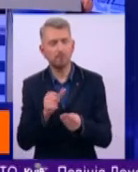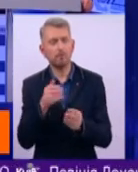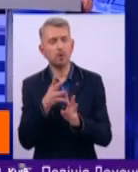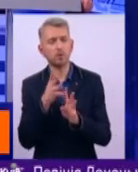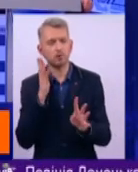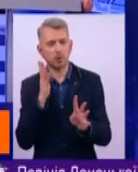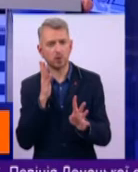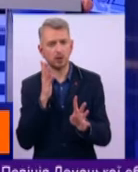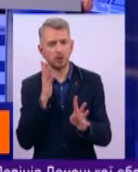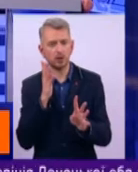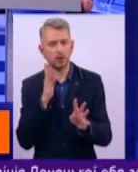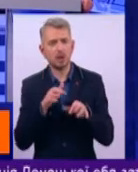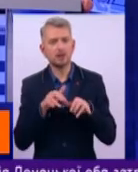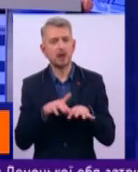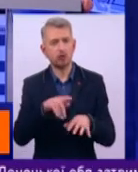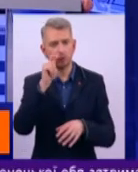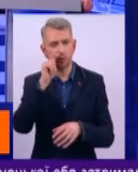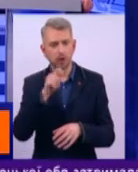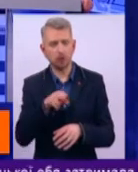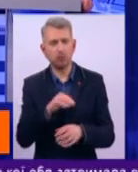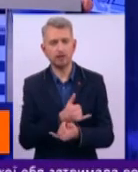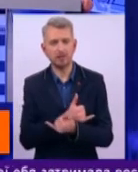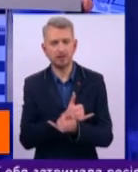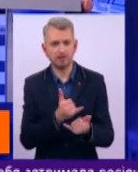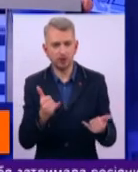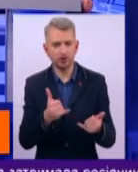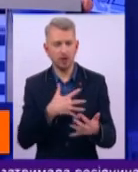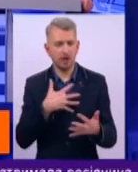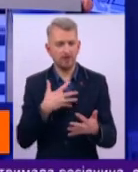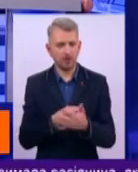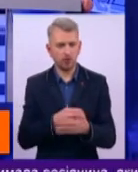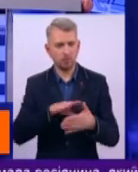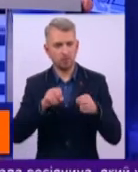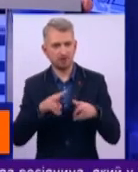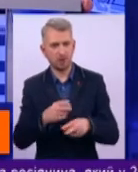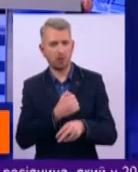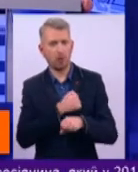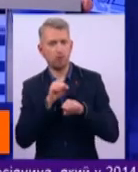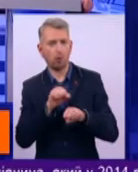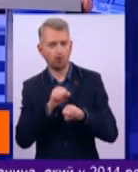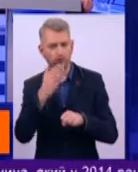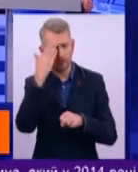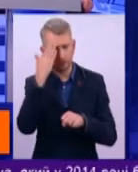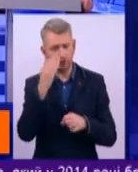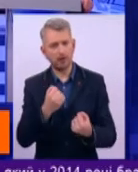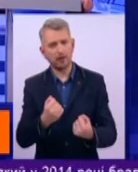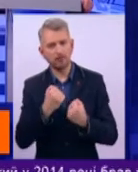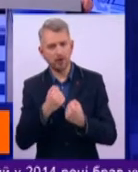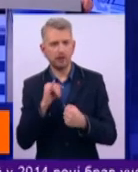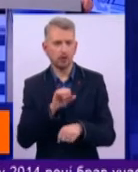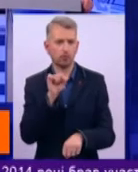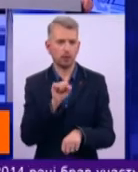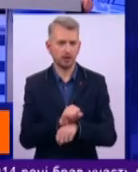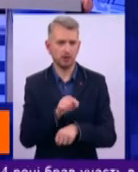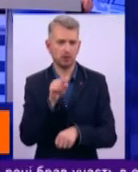– діяльністю України по забезпеченню власної безпеки і обороноздатності, якраз захищатися і зупинити